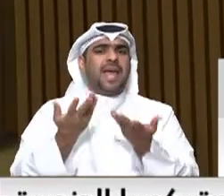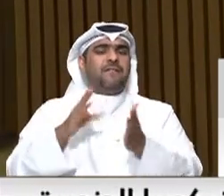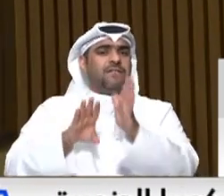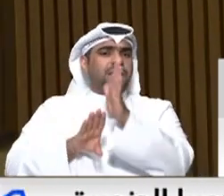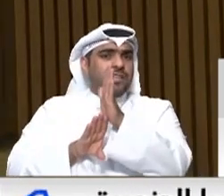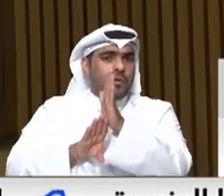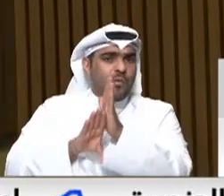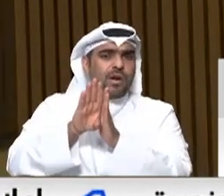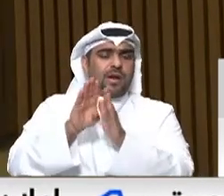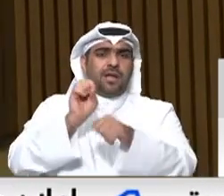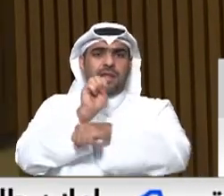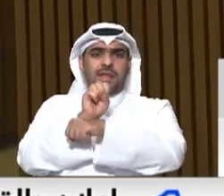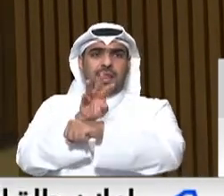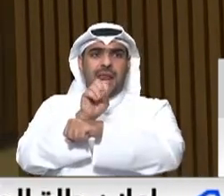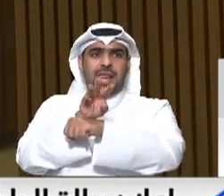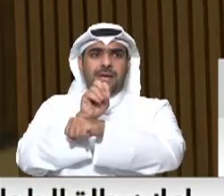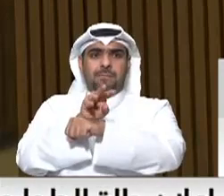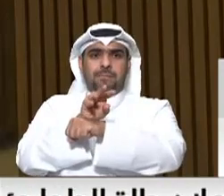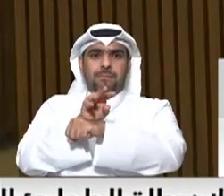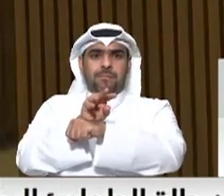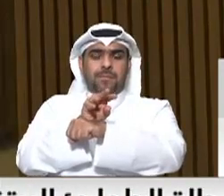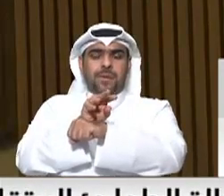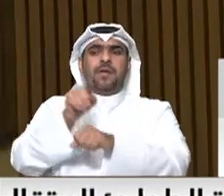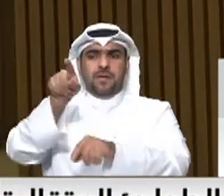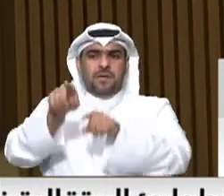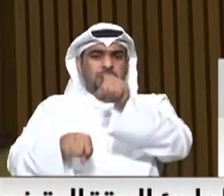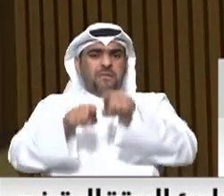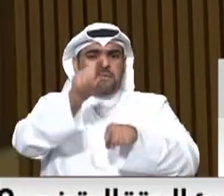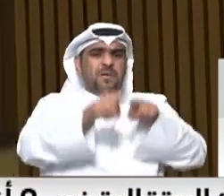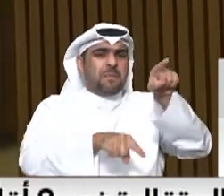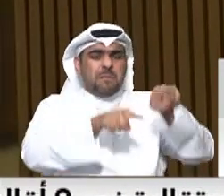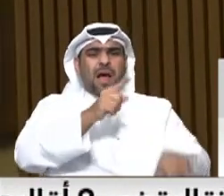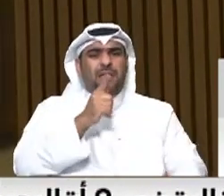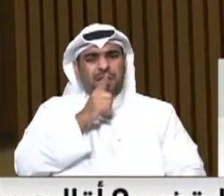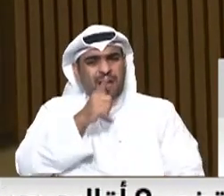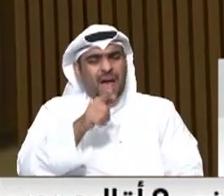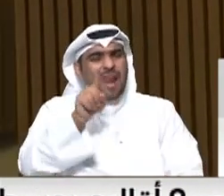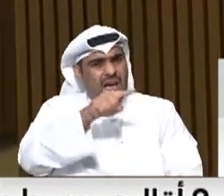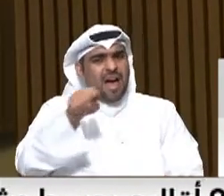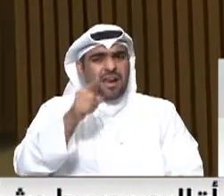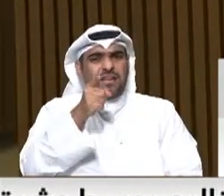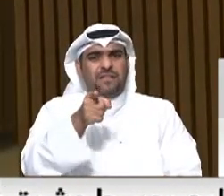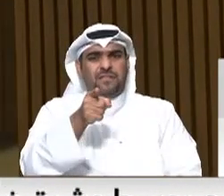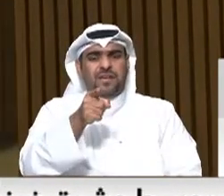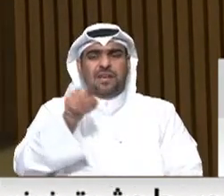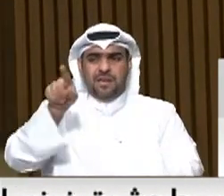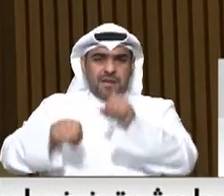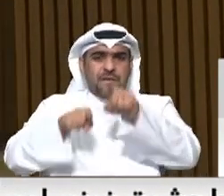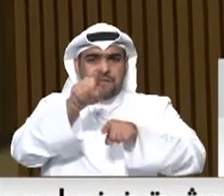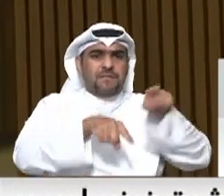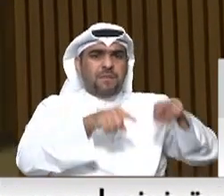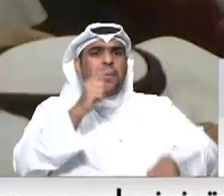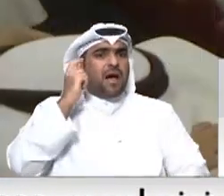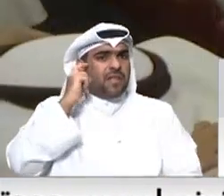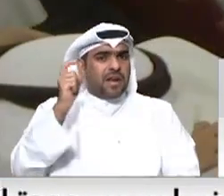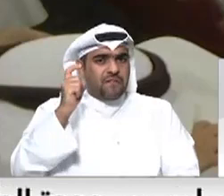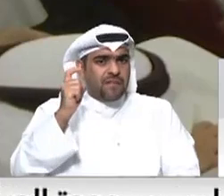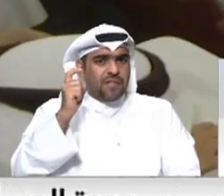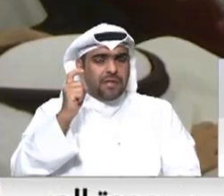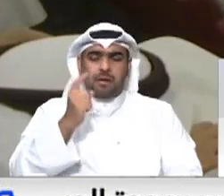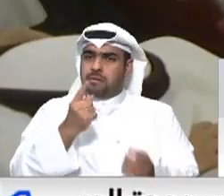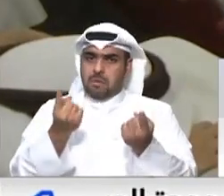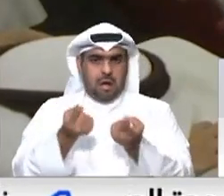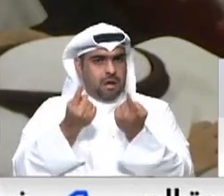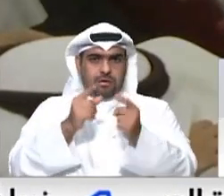تاييد من البعض لاقت انتقاد من البعض الاخر لاقت رفض حتى من بعض الحضور وهذا شيء